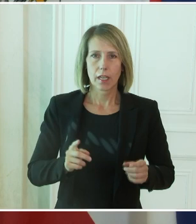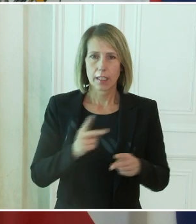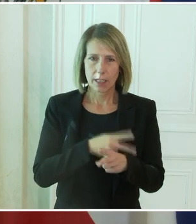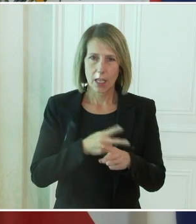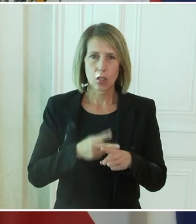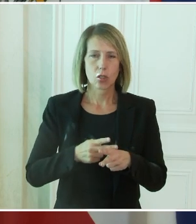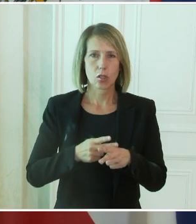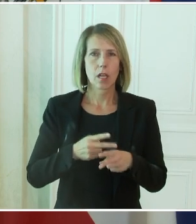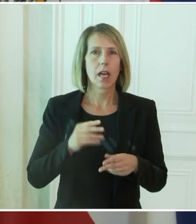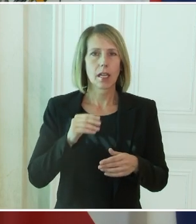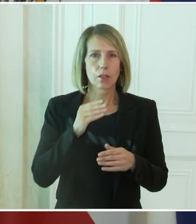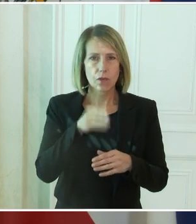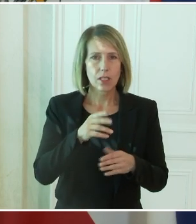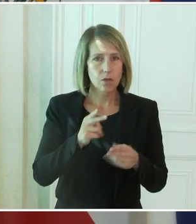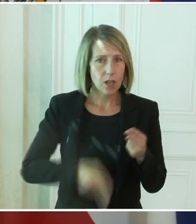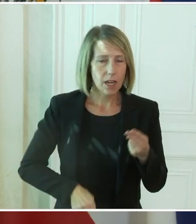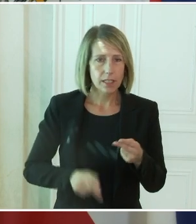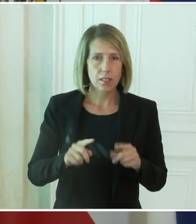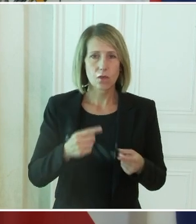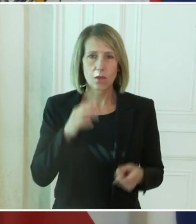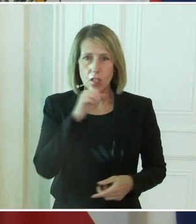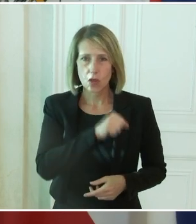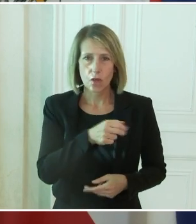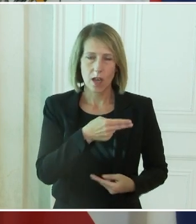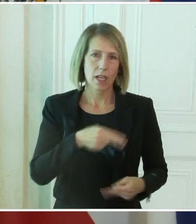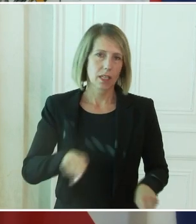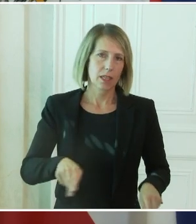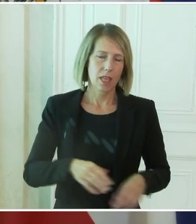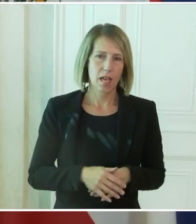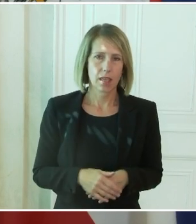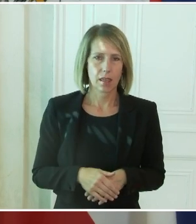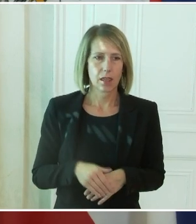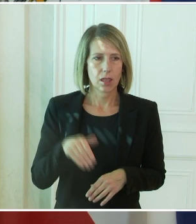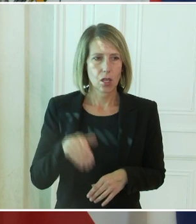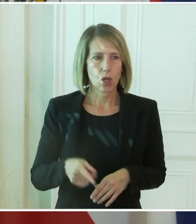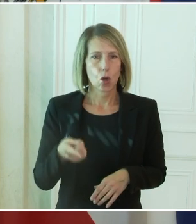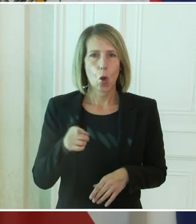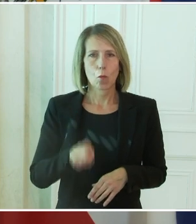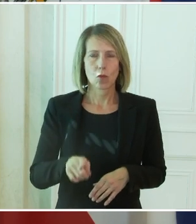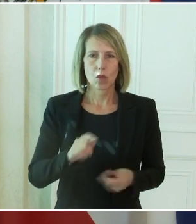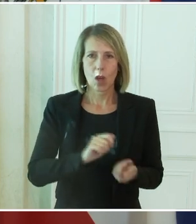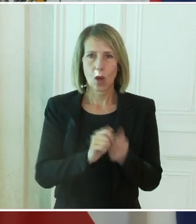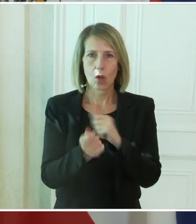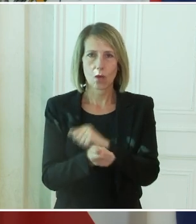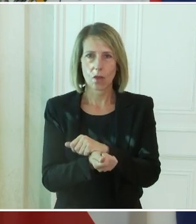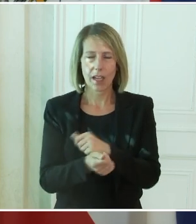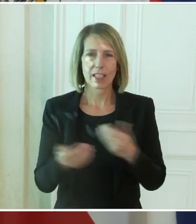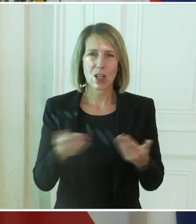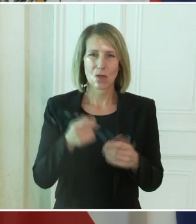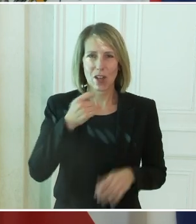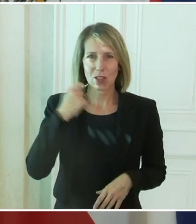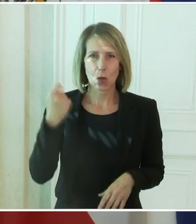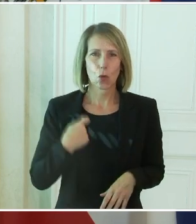eines Staates zu verletzen, zu verschieben, zu verändern. Die Souveränität der